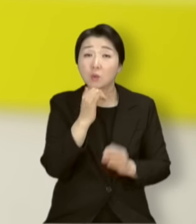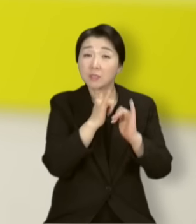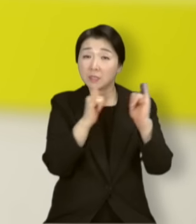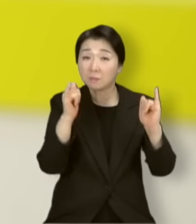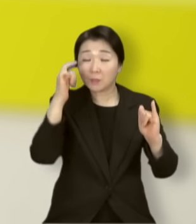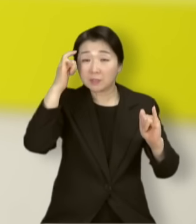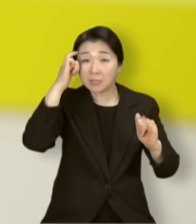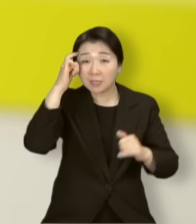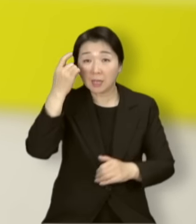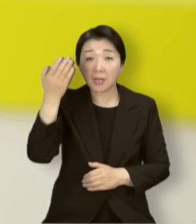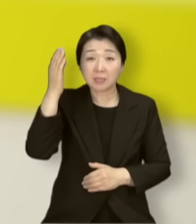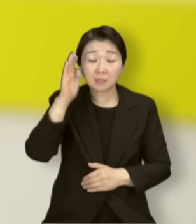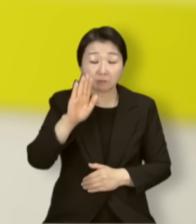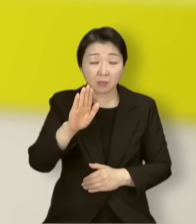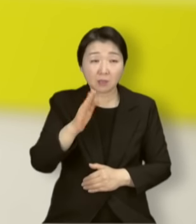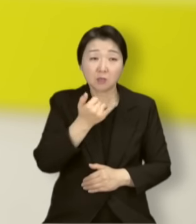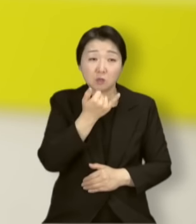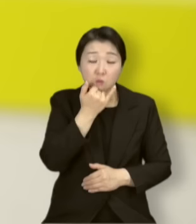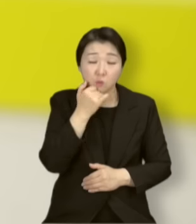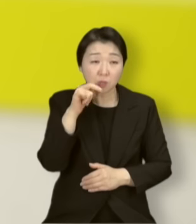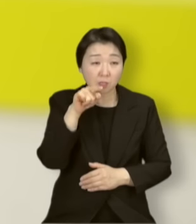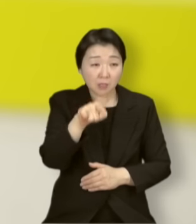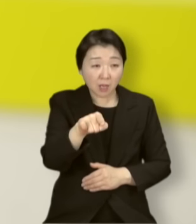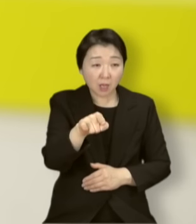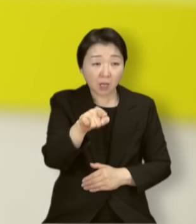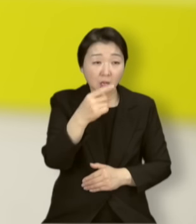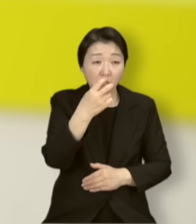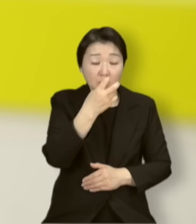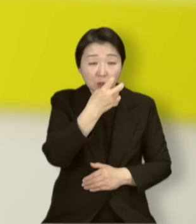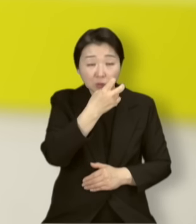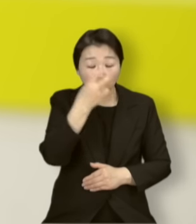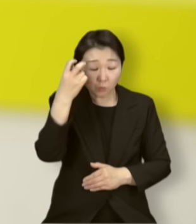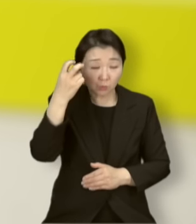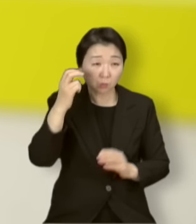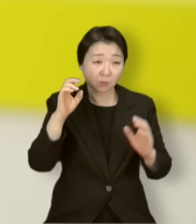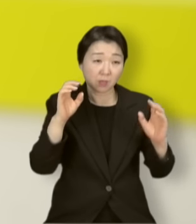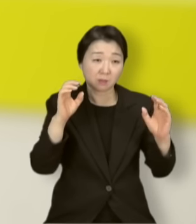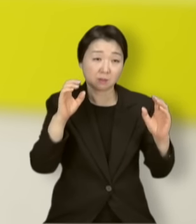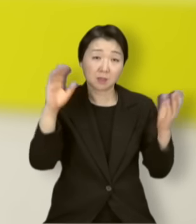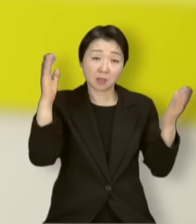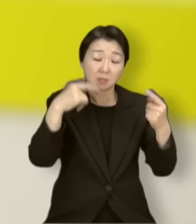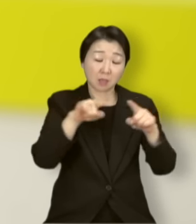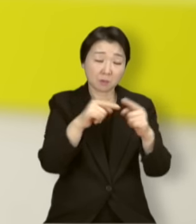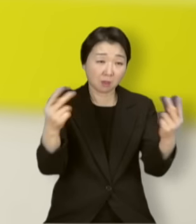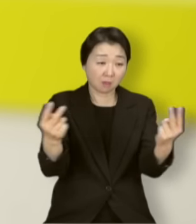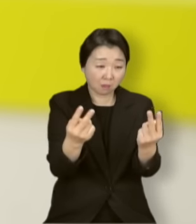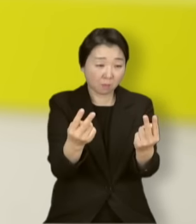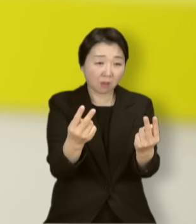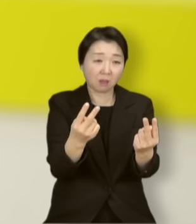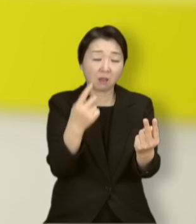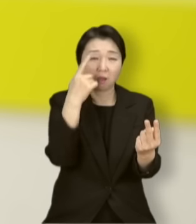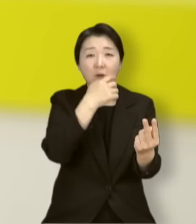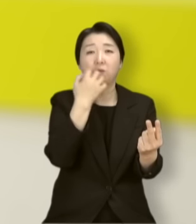알았는데 막상 독일의 똑똑한 아이들이랑 같이 되면 피부 색깔 때문에 네. 어떻게 보면